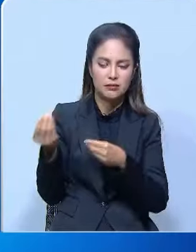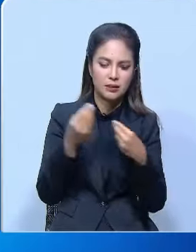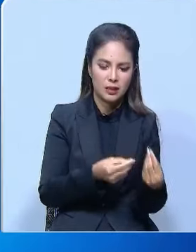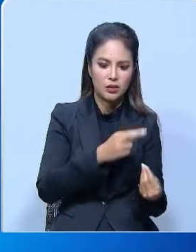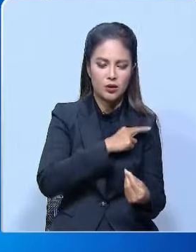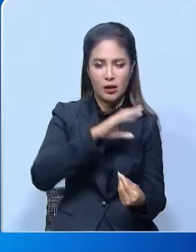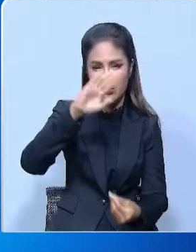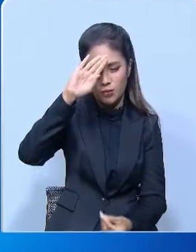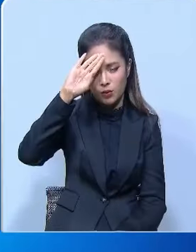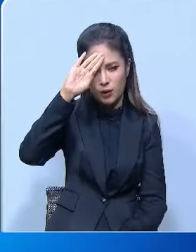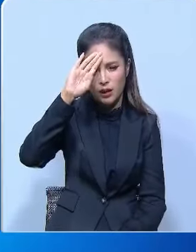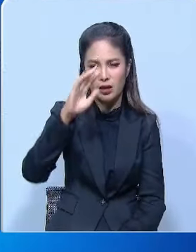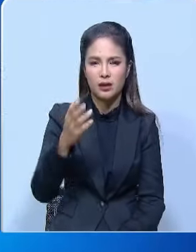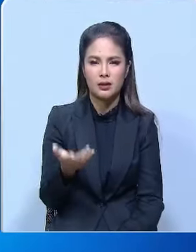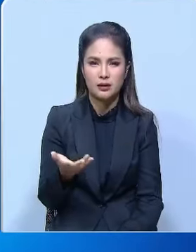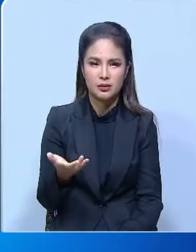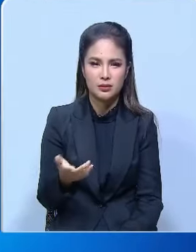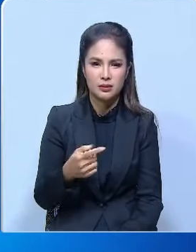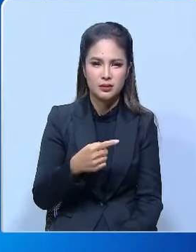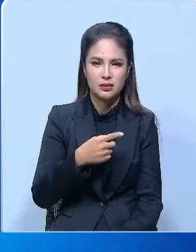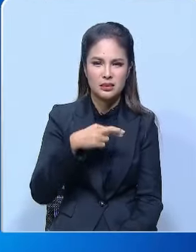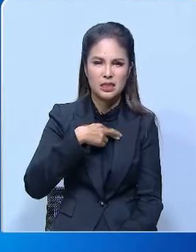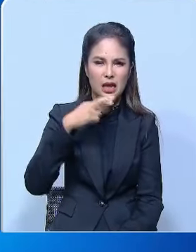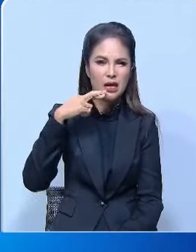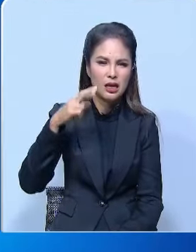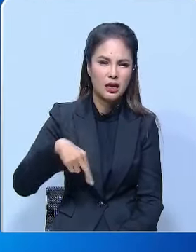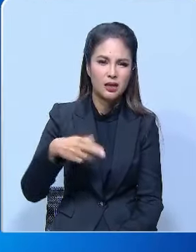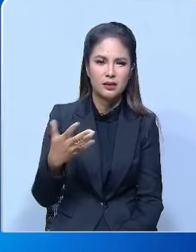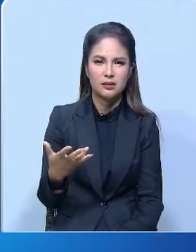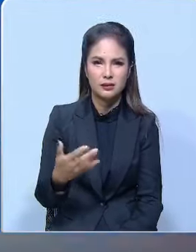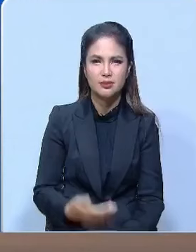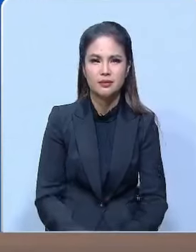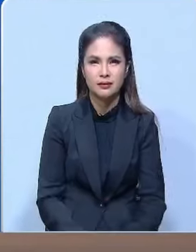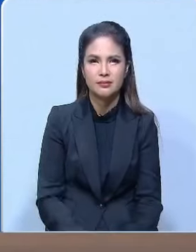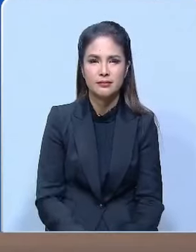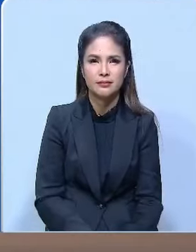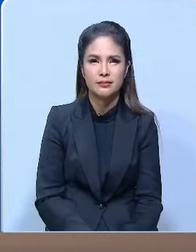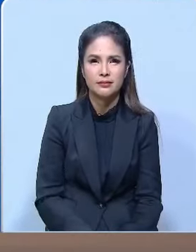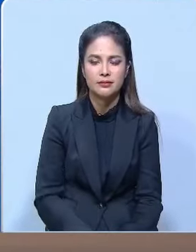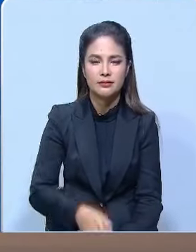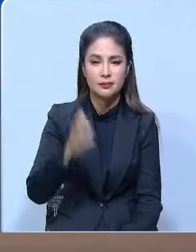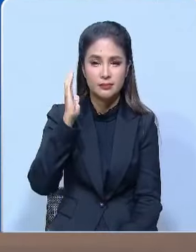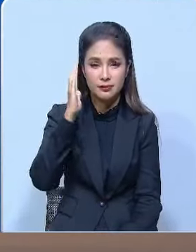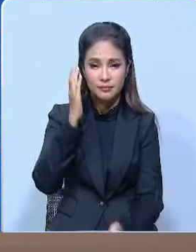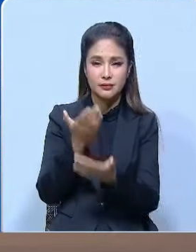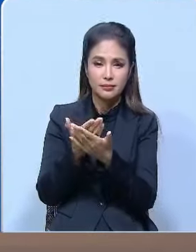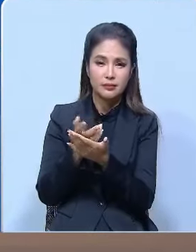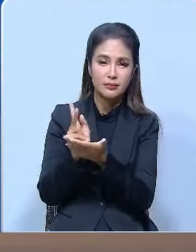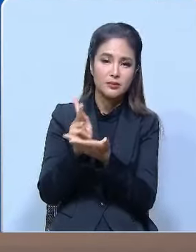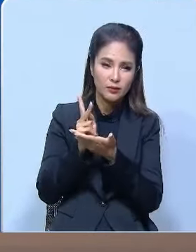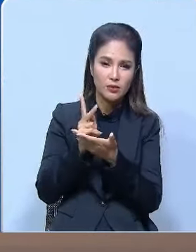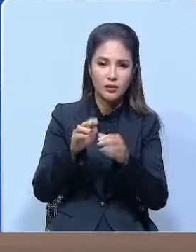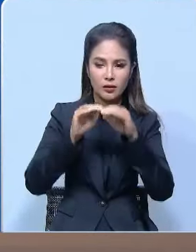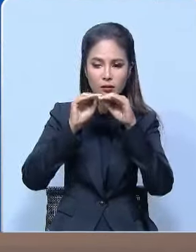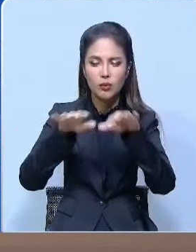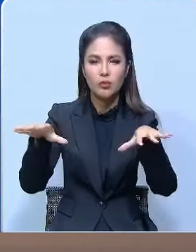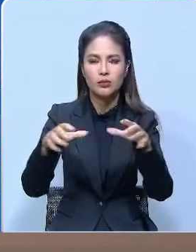อาการเจ็บป่วยสุดท้ายแล้วมาเจอคนใจร้ายทำแบบนี้กับเธอนะคะก็ผู้ชายคนนี้เขาบอกว่าปล่อยเงินกู้เนี่ยมักจะโพสต์ตามกลุ่มต่าง